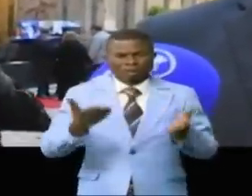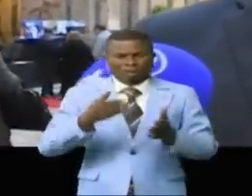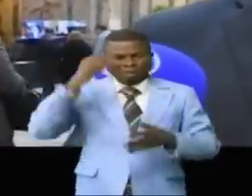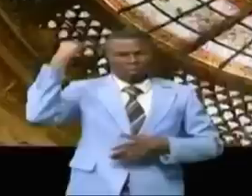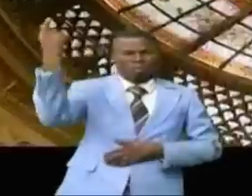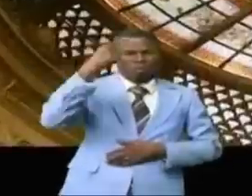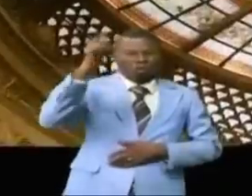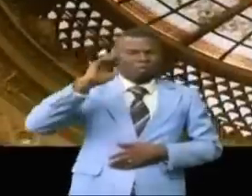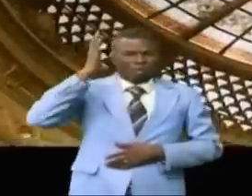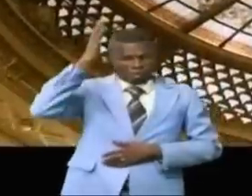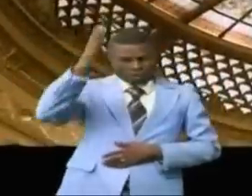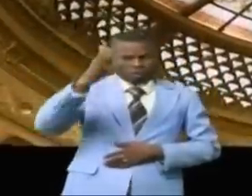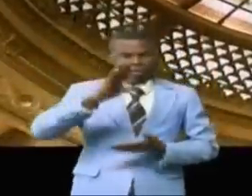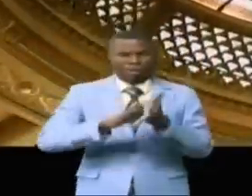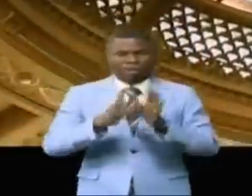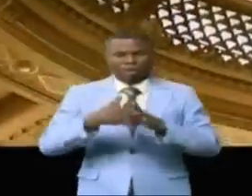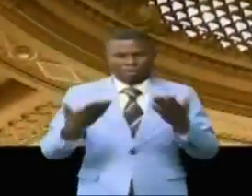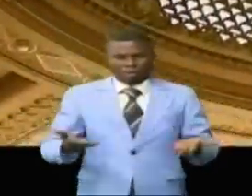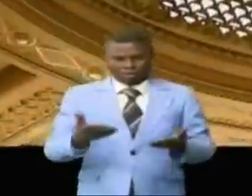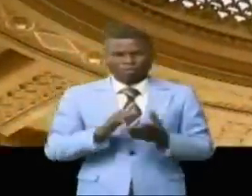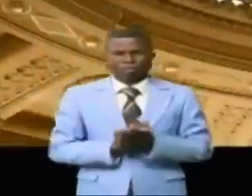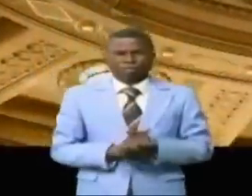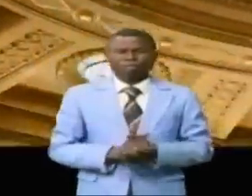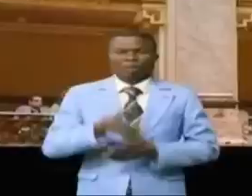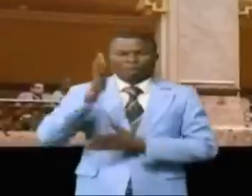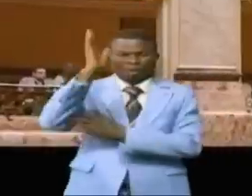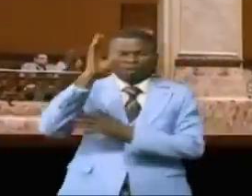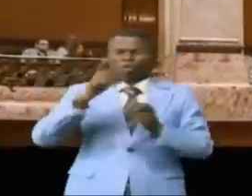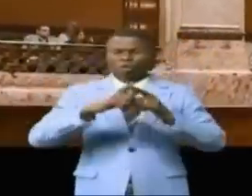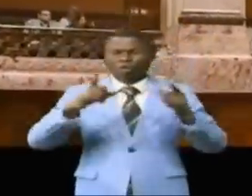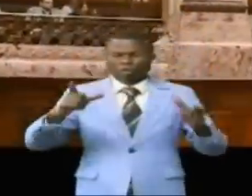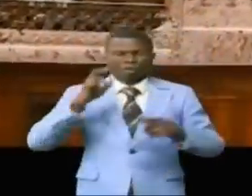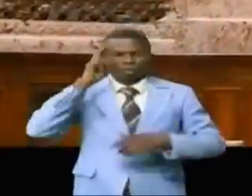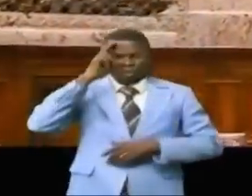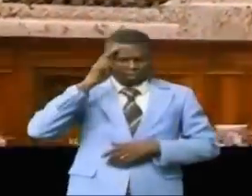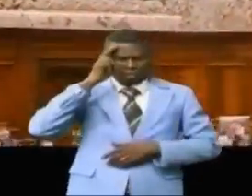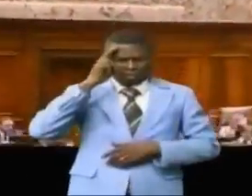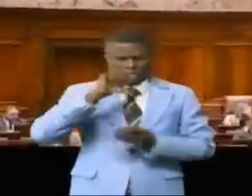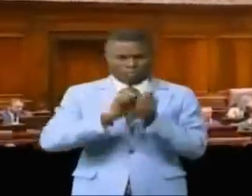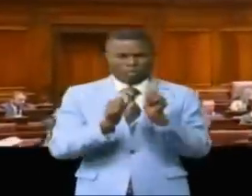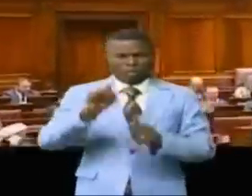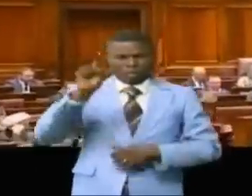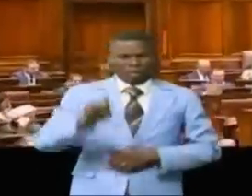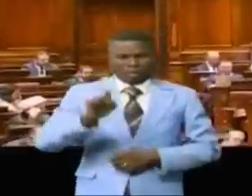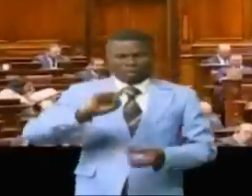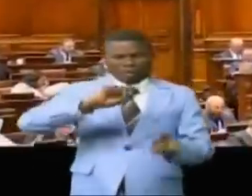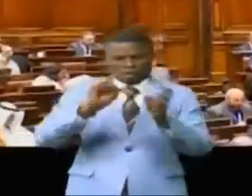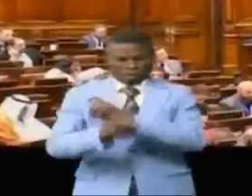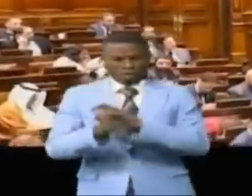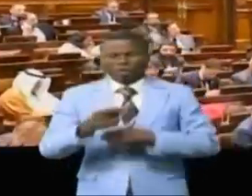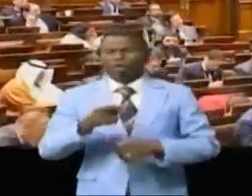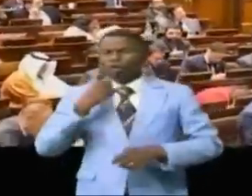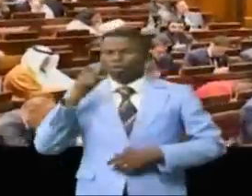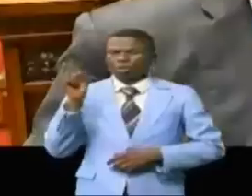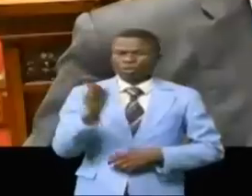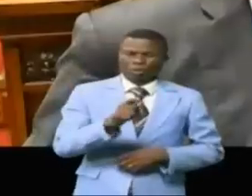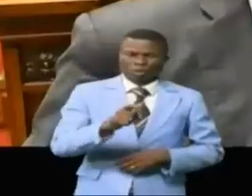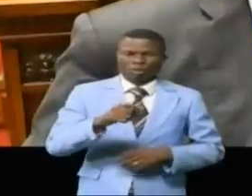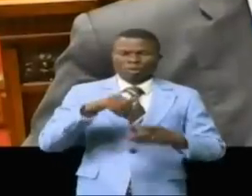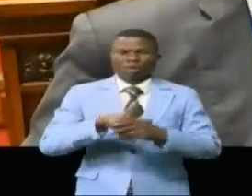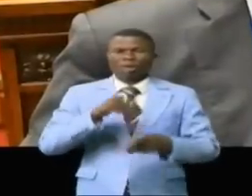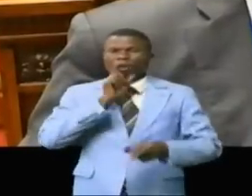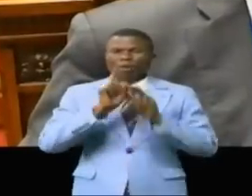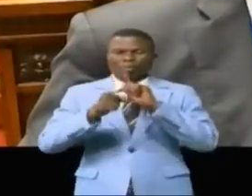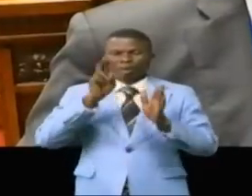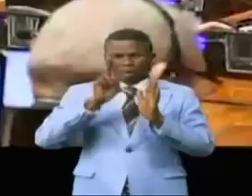de demain. Ce sommet de Montevideo a permis de nourrir des réflexions sur les besoins et les changements qui s'imposent dans le Parlement